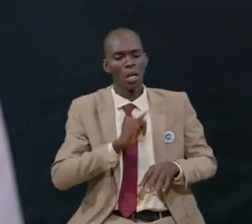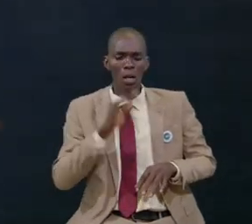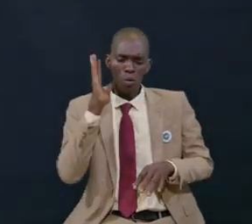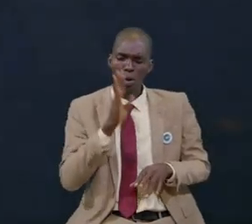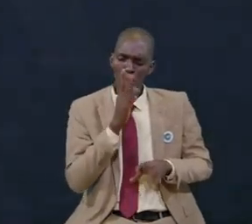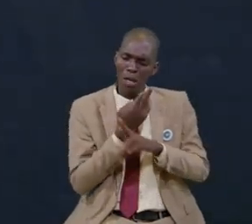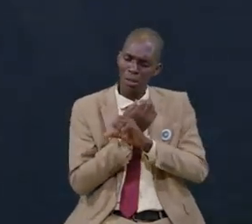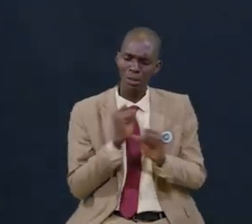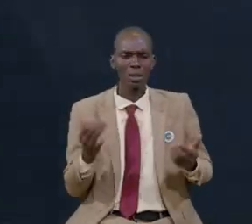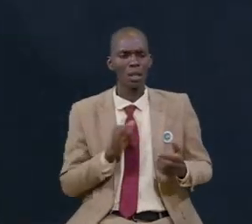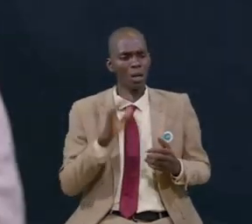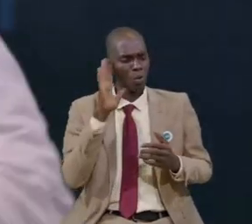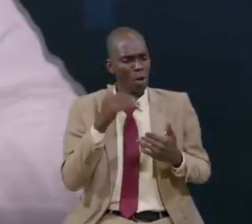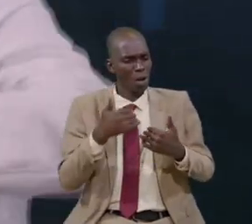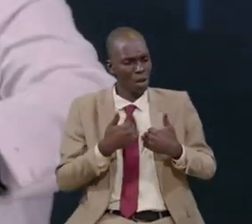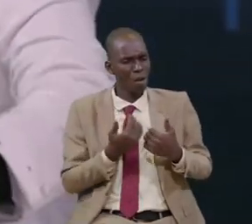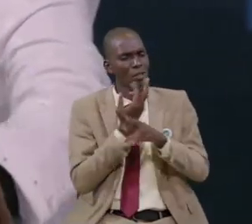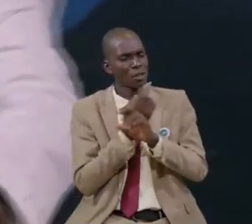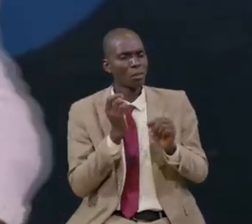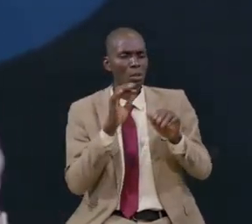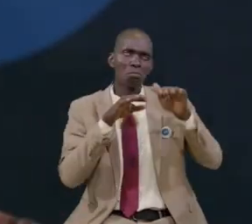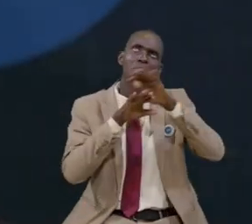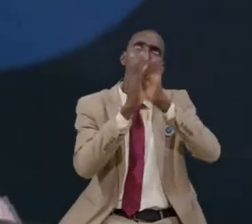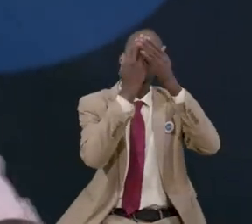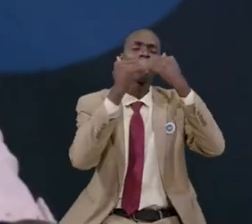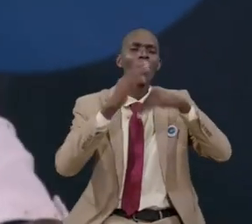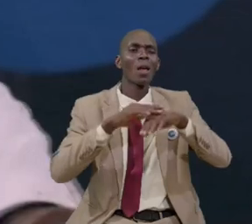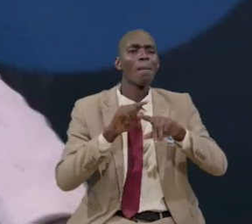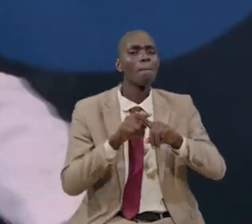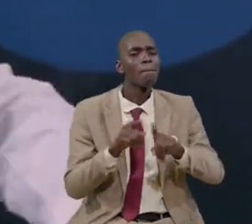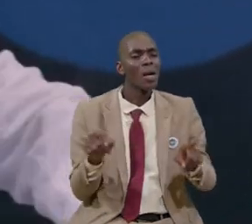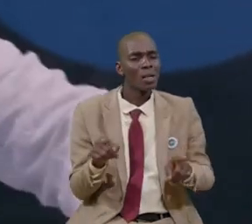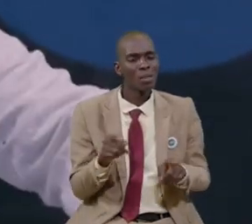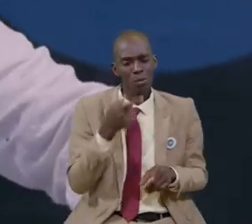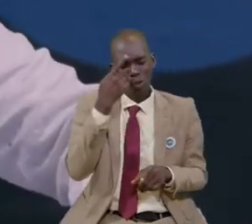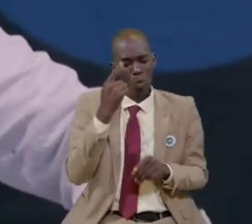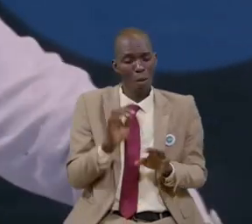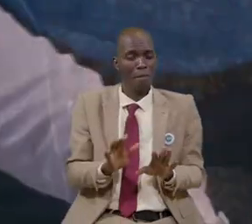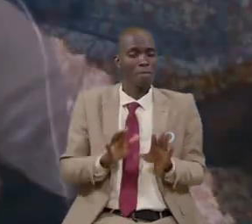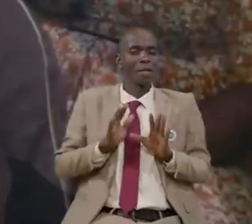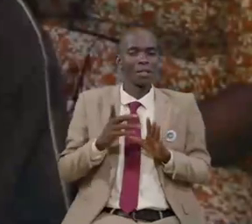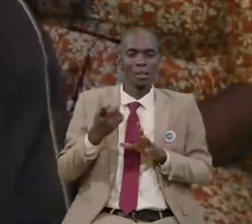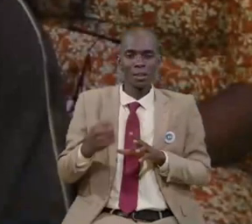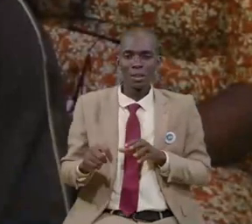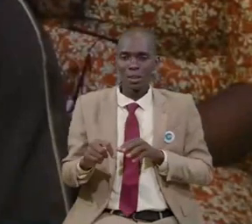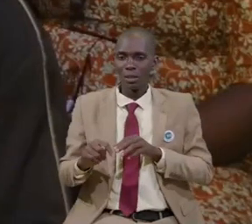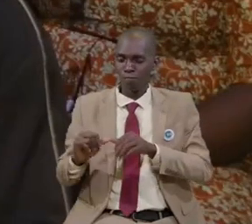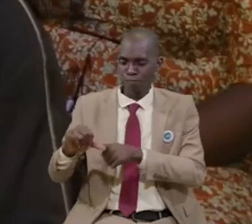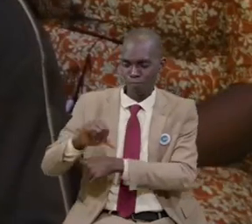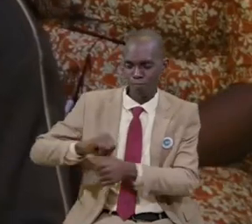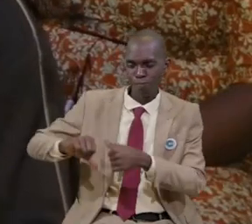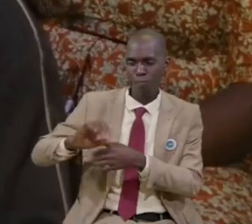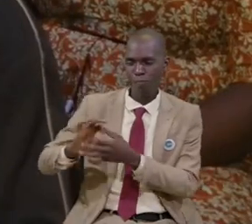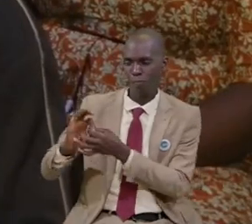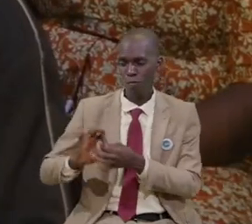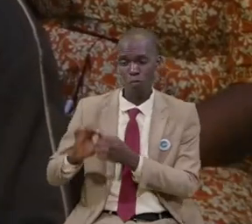la rédemption, j'irai au ciel. Mais la communion, l'amitié qu'il a